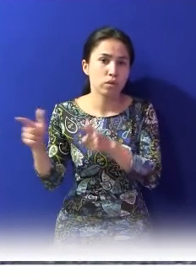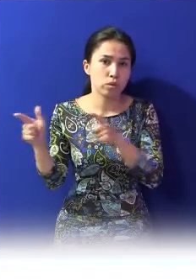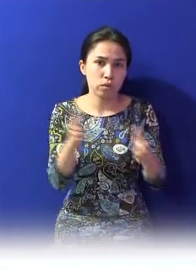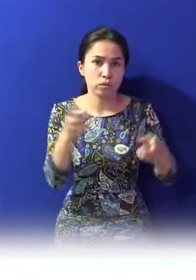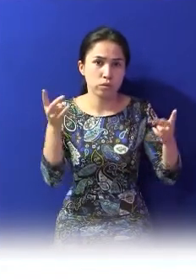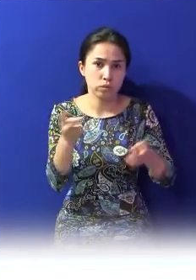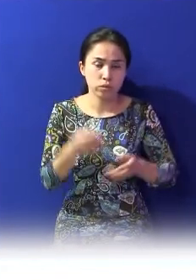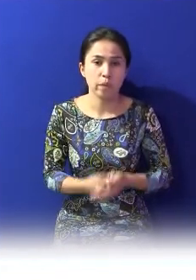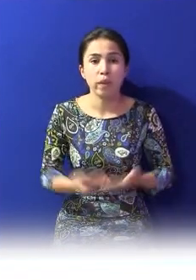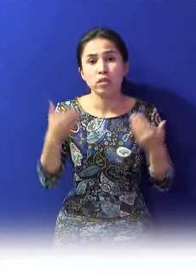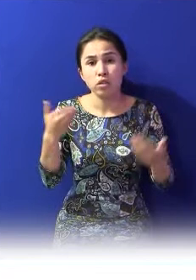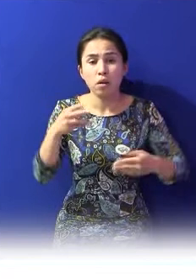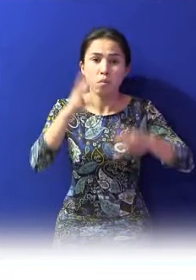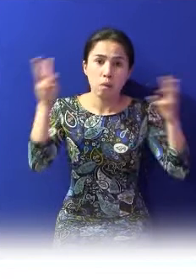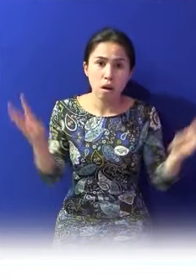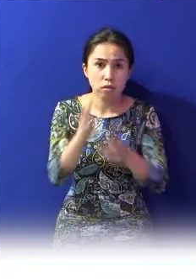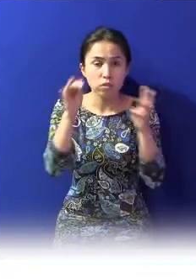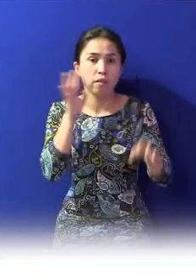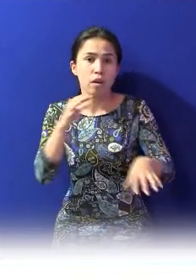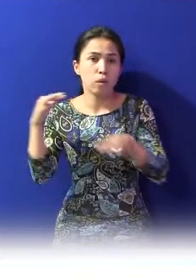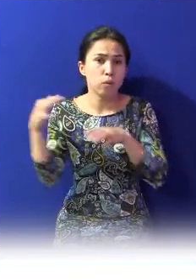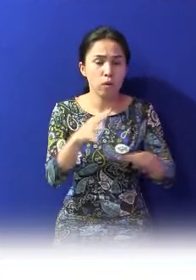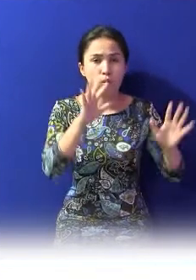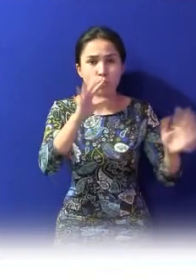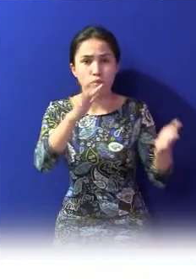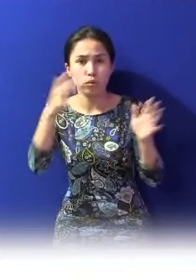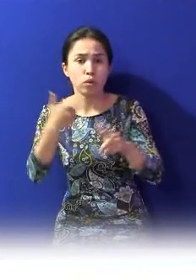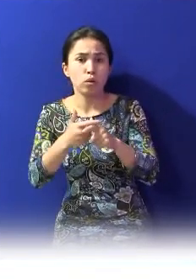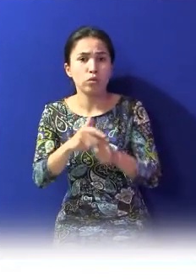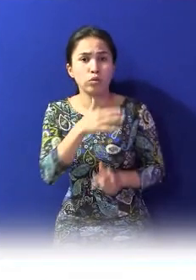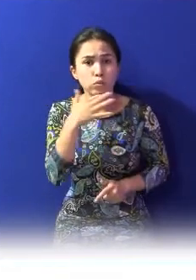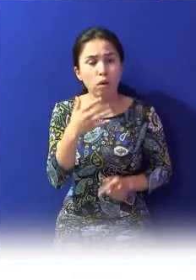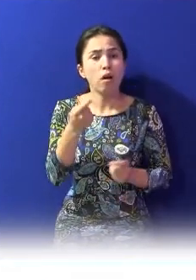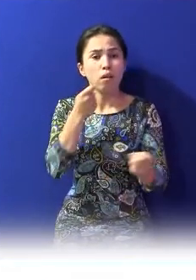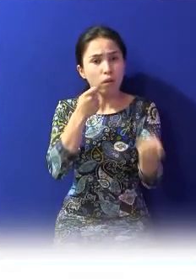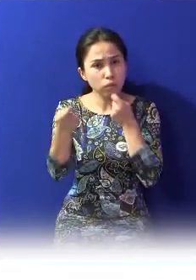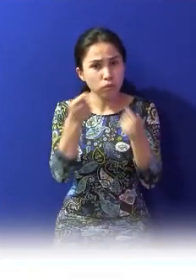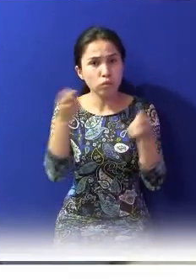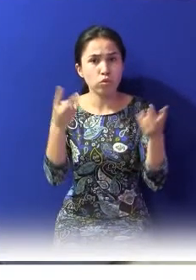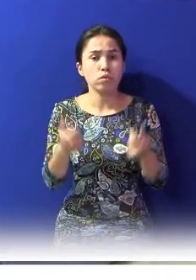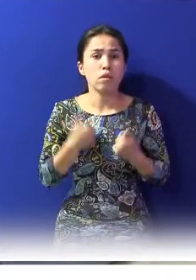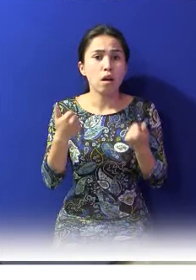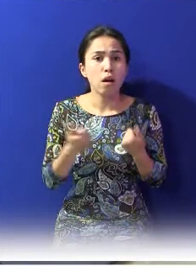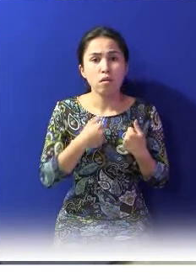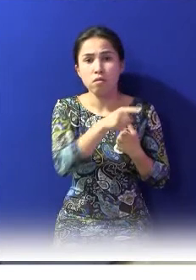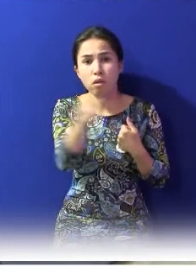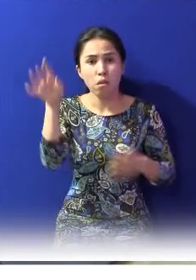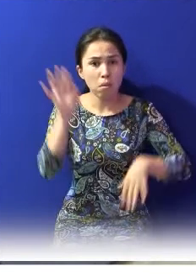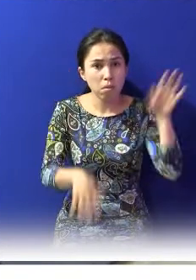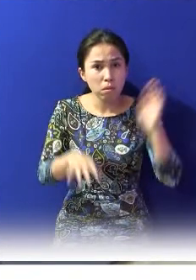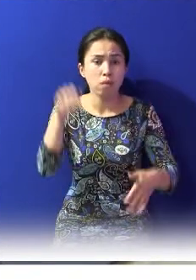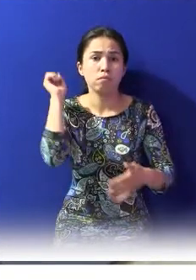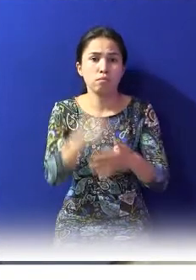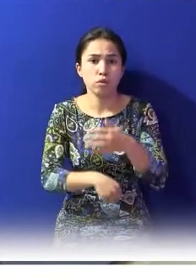жүргізілуде. Бердібек Сапарбаев енді қоғамдық көліктер белгіленген кесте бойынша жүру керектігін алға тартты. Жалпы алғанда мемлекеттік жекеменшік